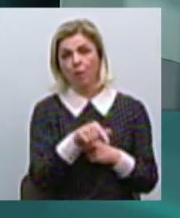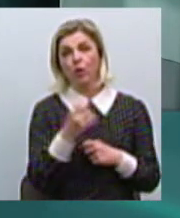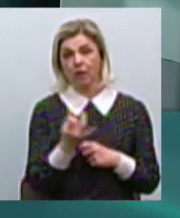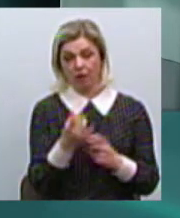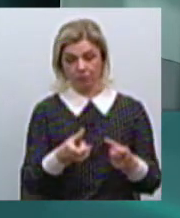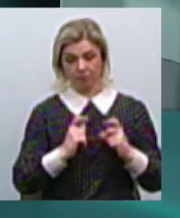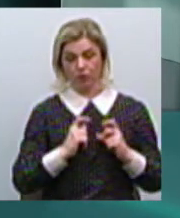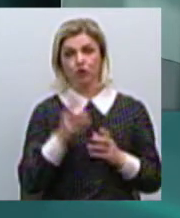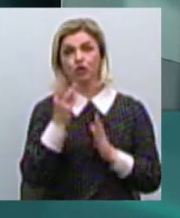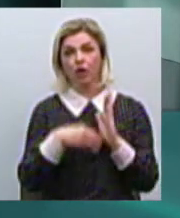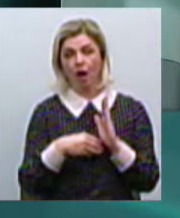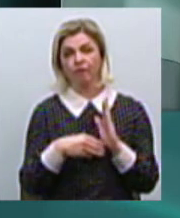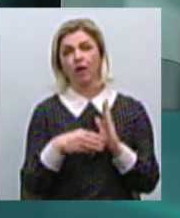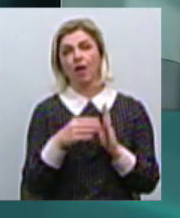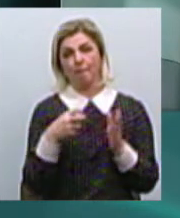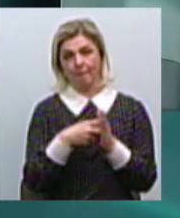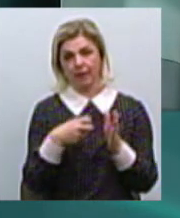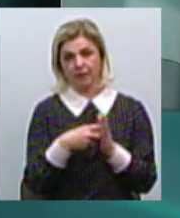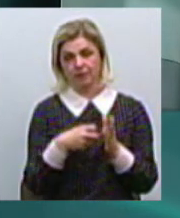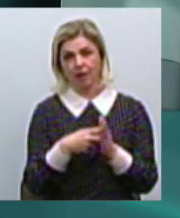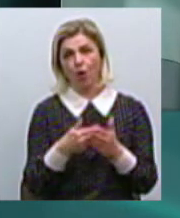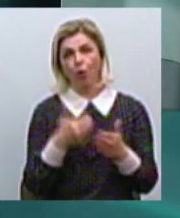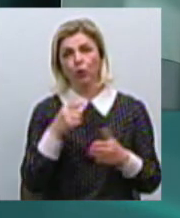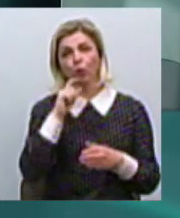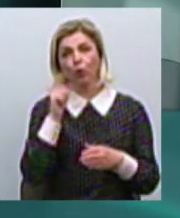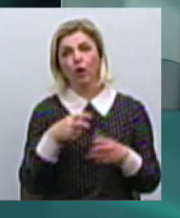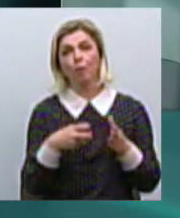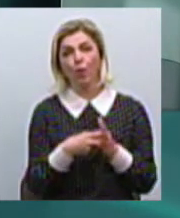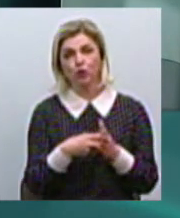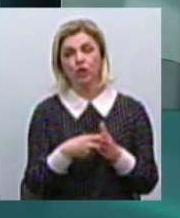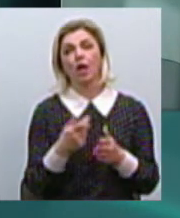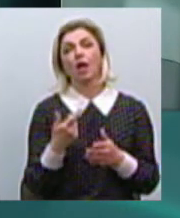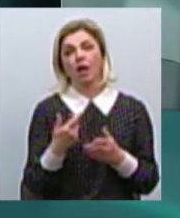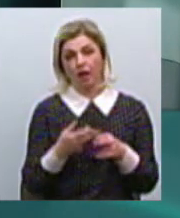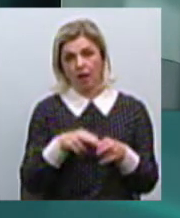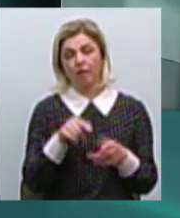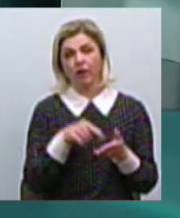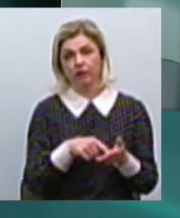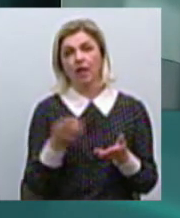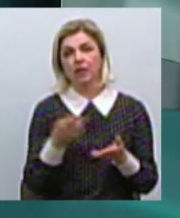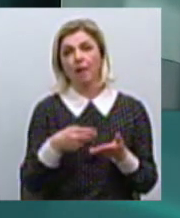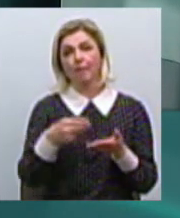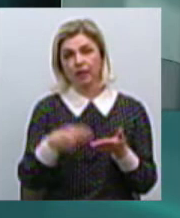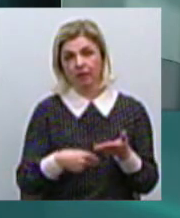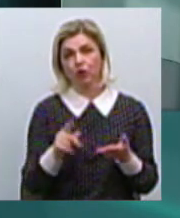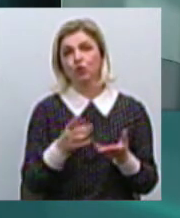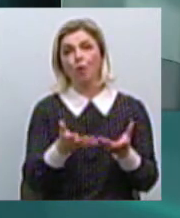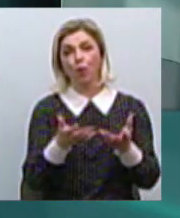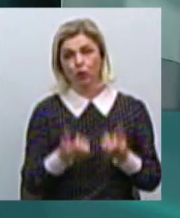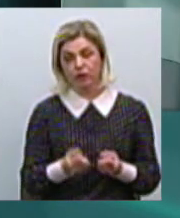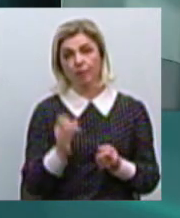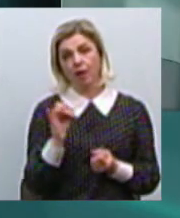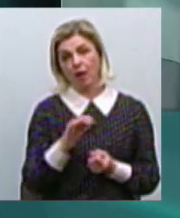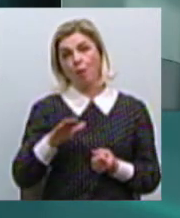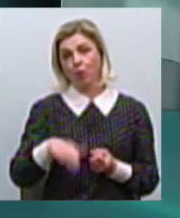штраф у вигляді там листа від Укрпошти, який буде, йому треба буде підписати, щоб його отримати. І потім він